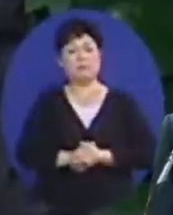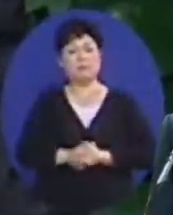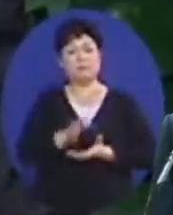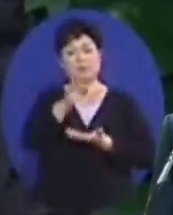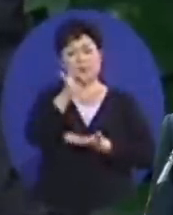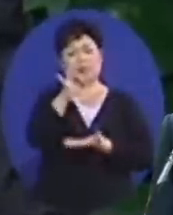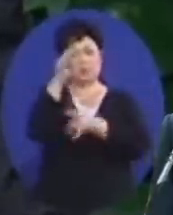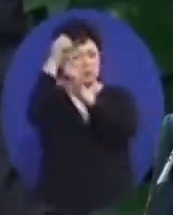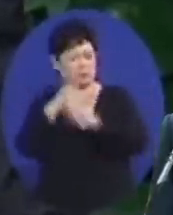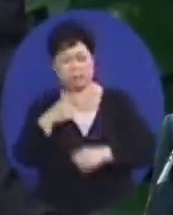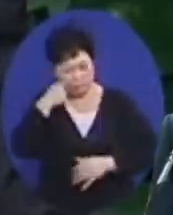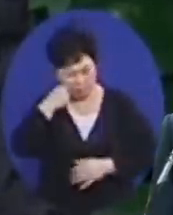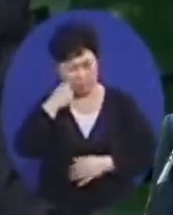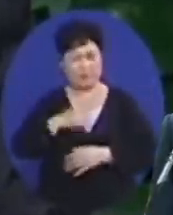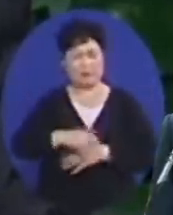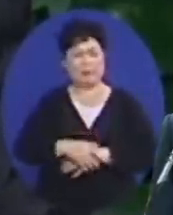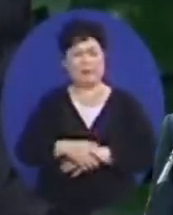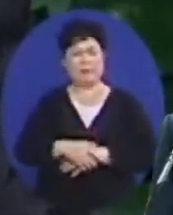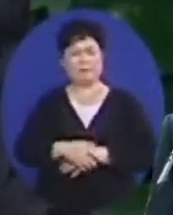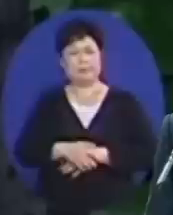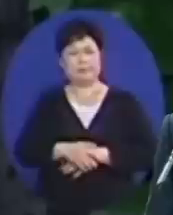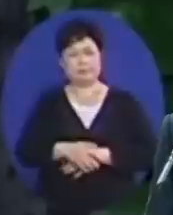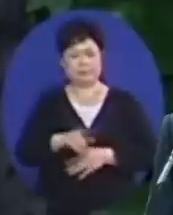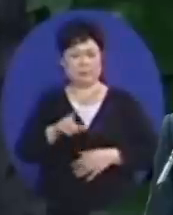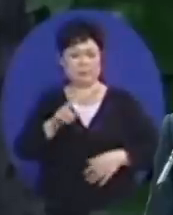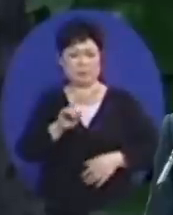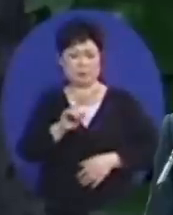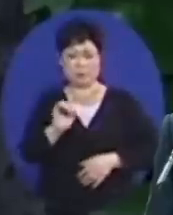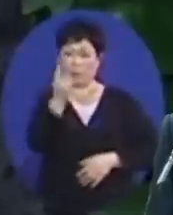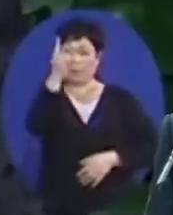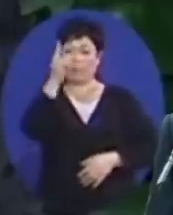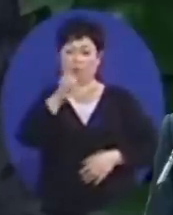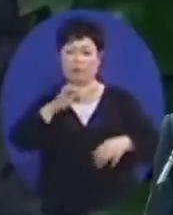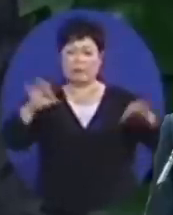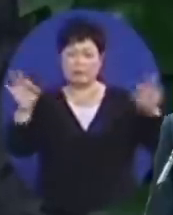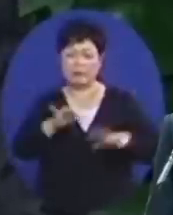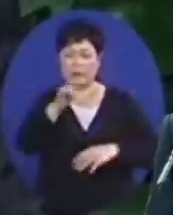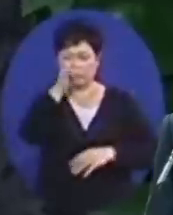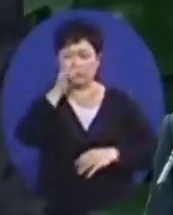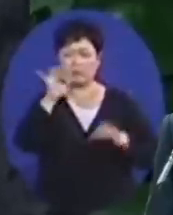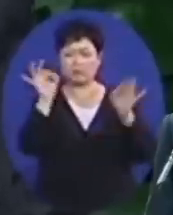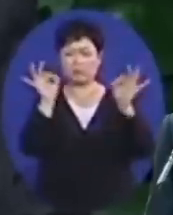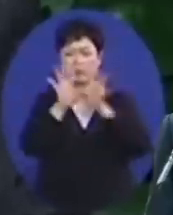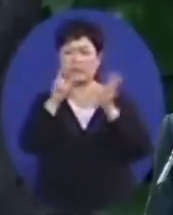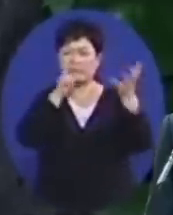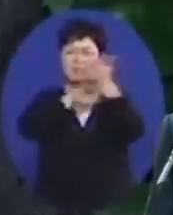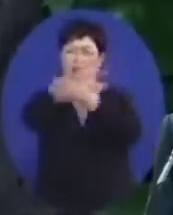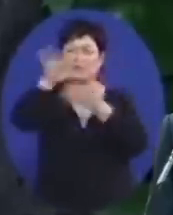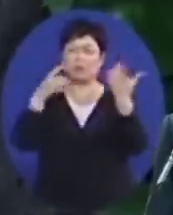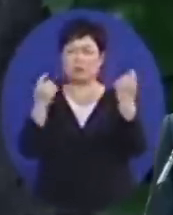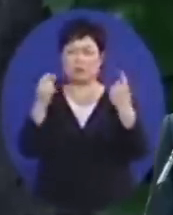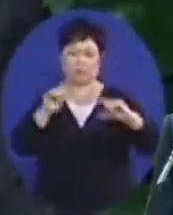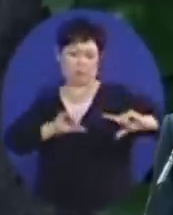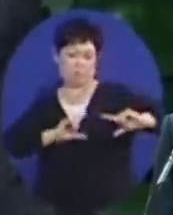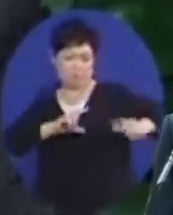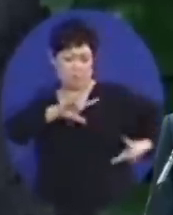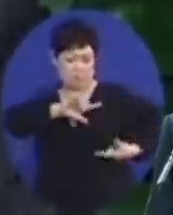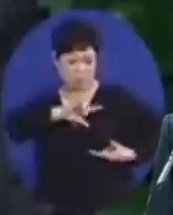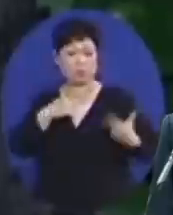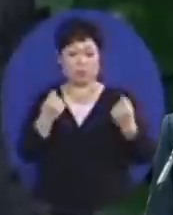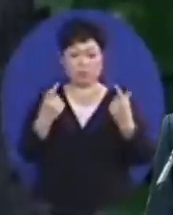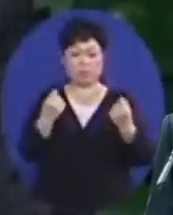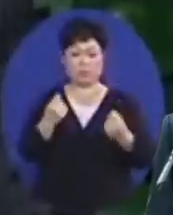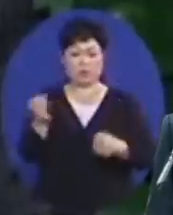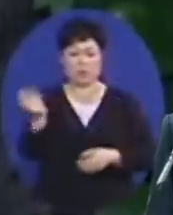돈을 의지할 수 없습니다. 지위도 잠시 있다 사라지는 안개입니다. 명예도 한 가지예요. 부귀